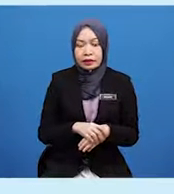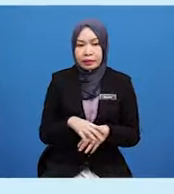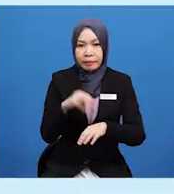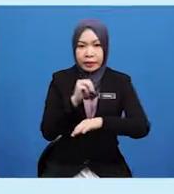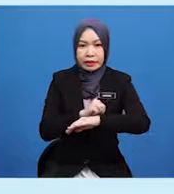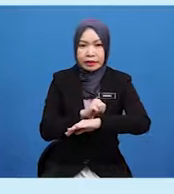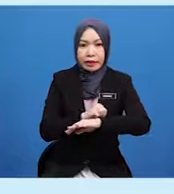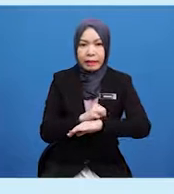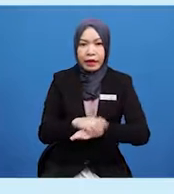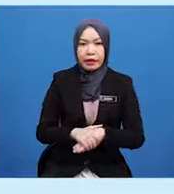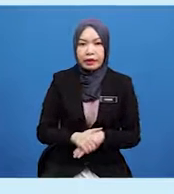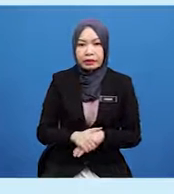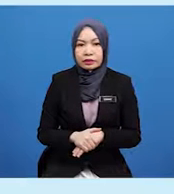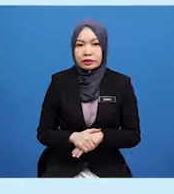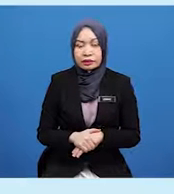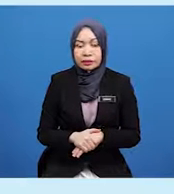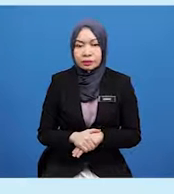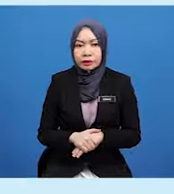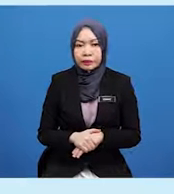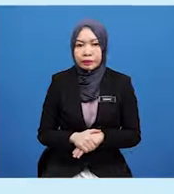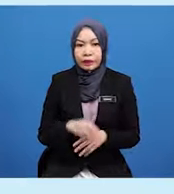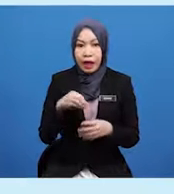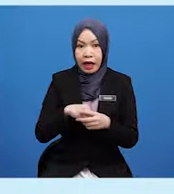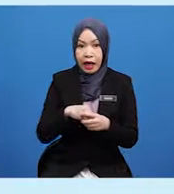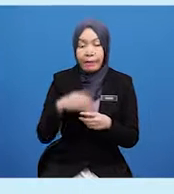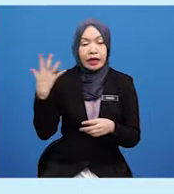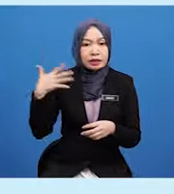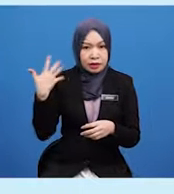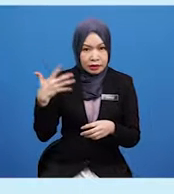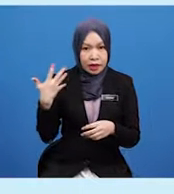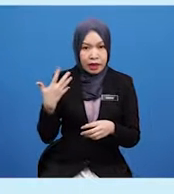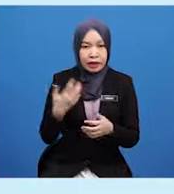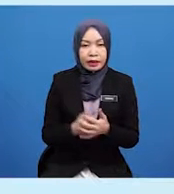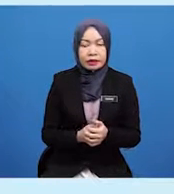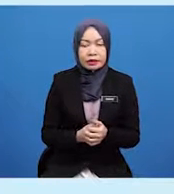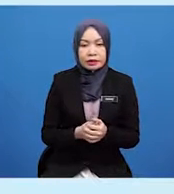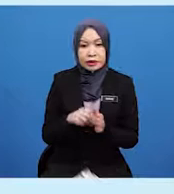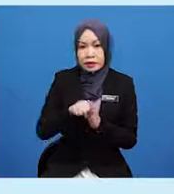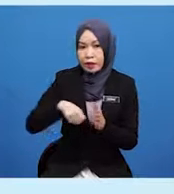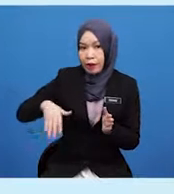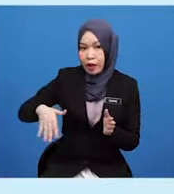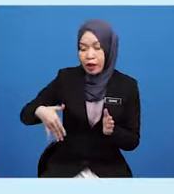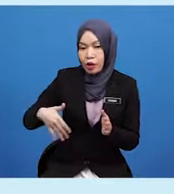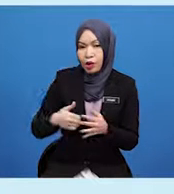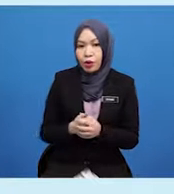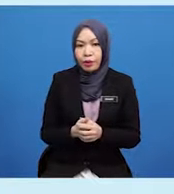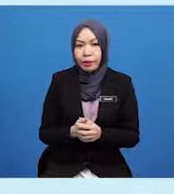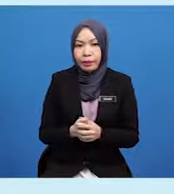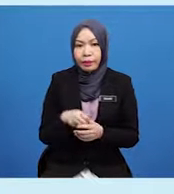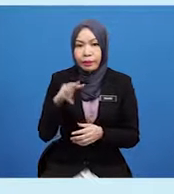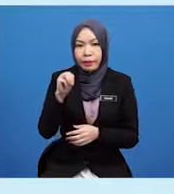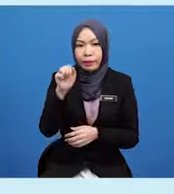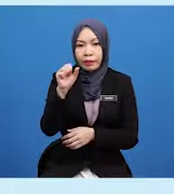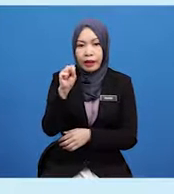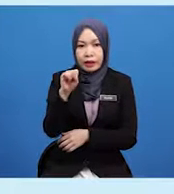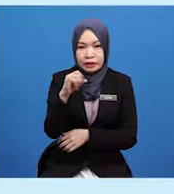bukti peninggalan manusia prasejarah kita dapat merumuskan Apakah peralatan dan aktiviti manusia